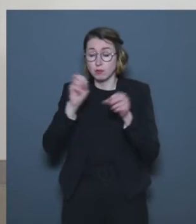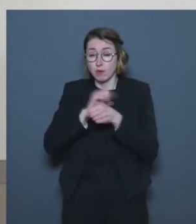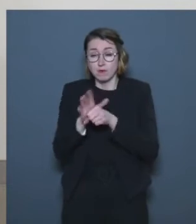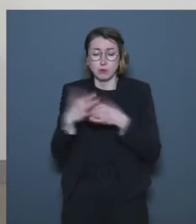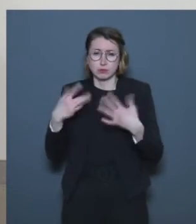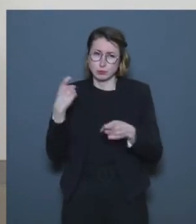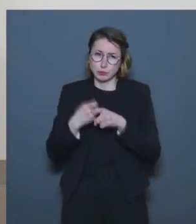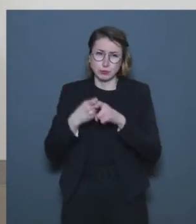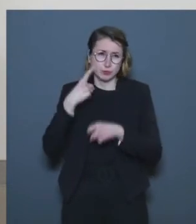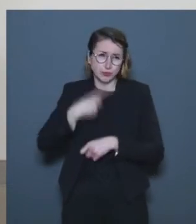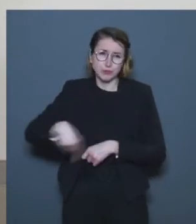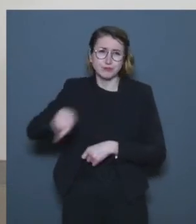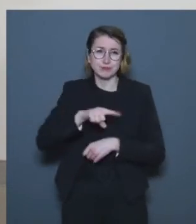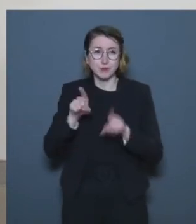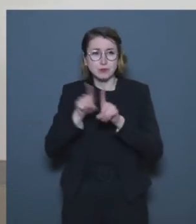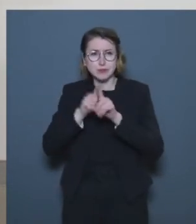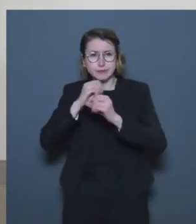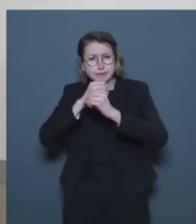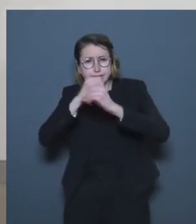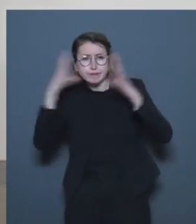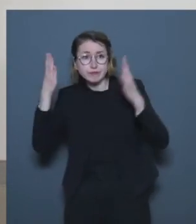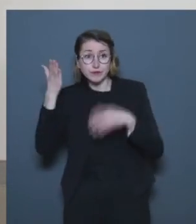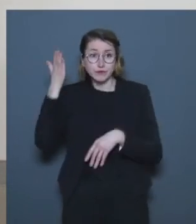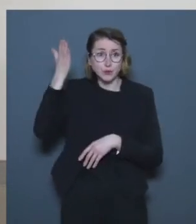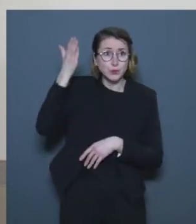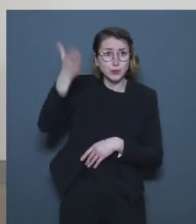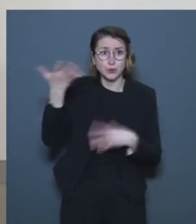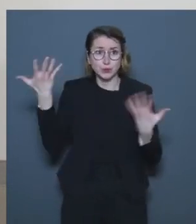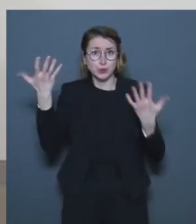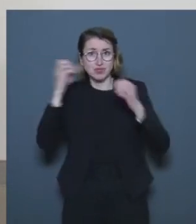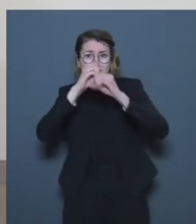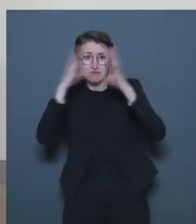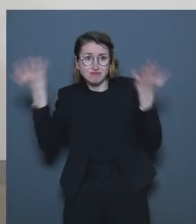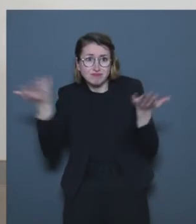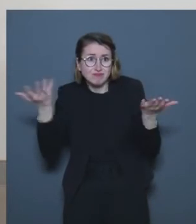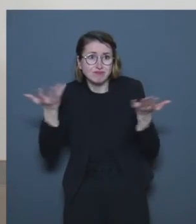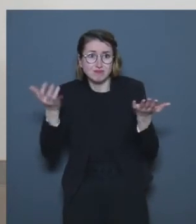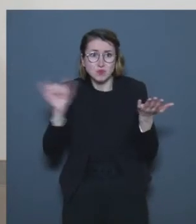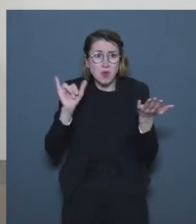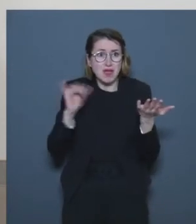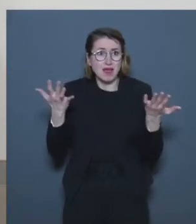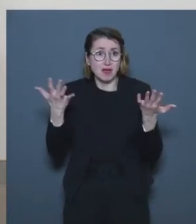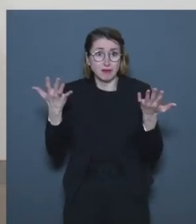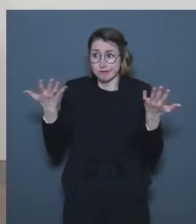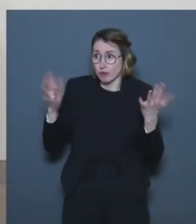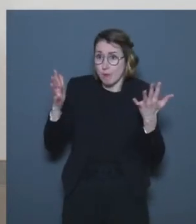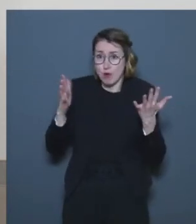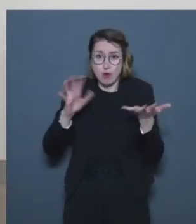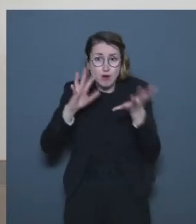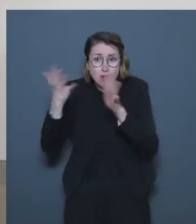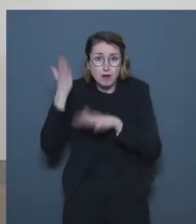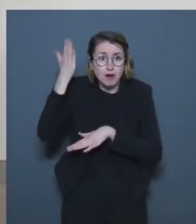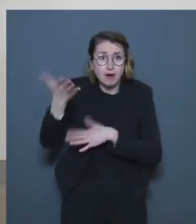perspective, la lumière à la fin du tunnel dont certains parlent, parfois on ne la voit pas. Et ce que je voudrais vous demander, c'est